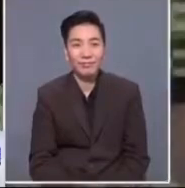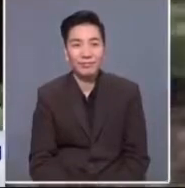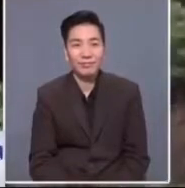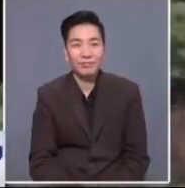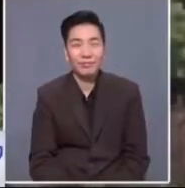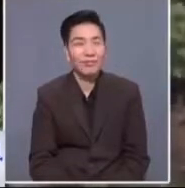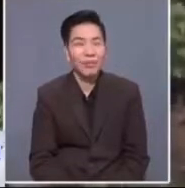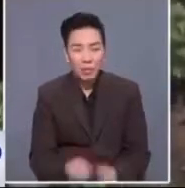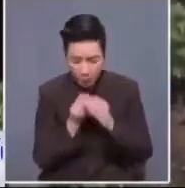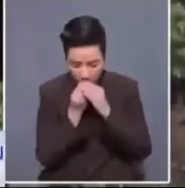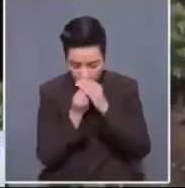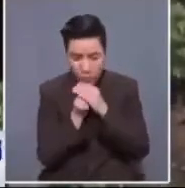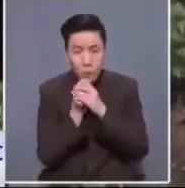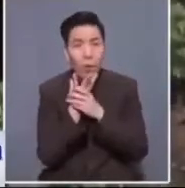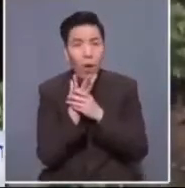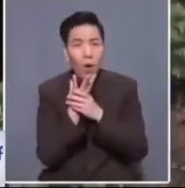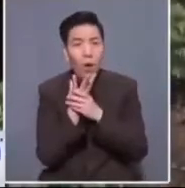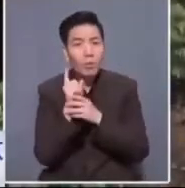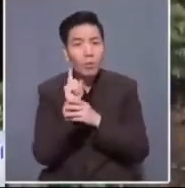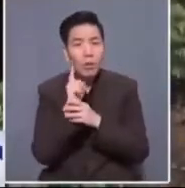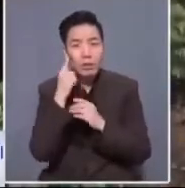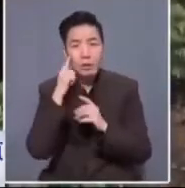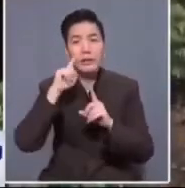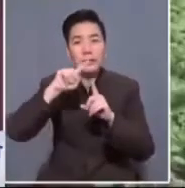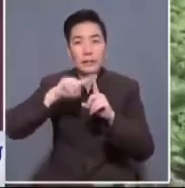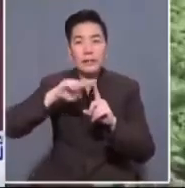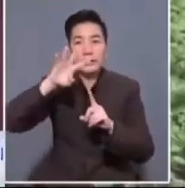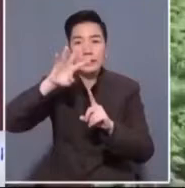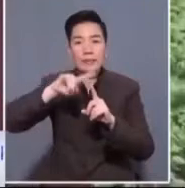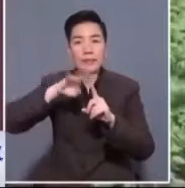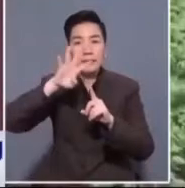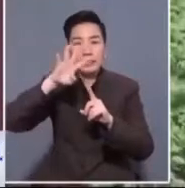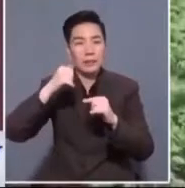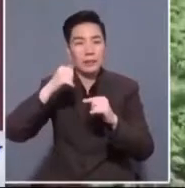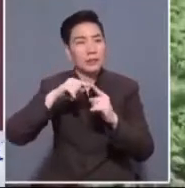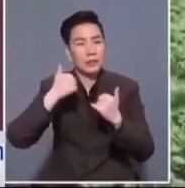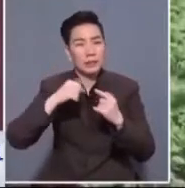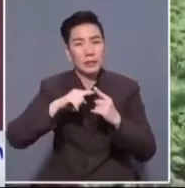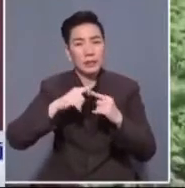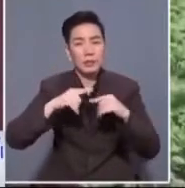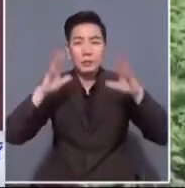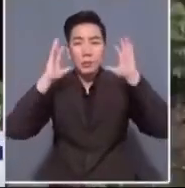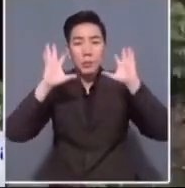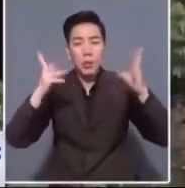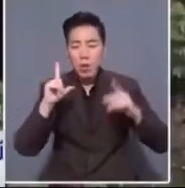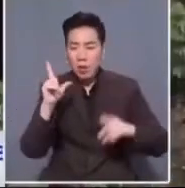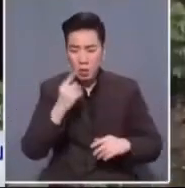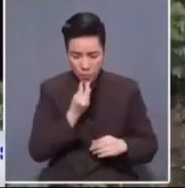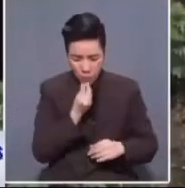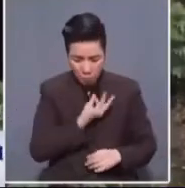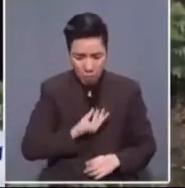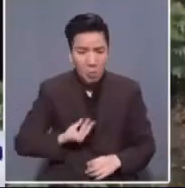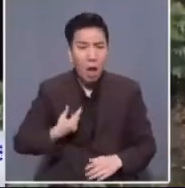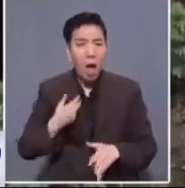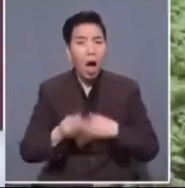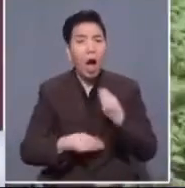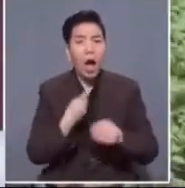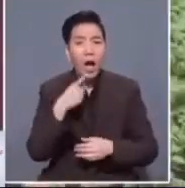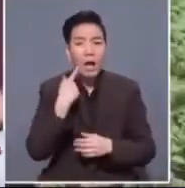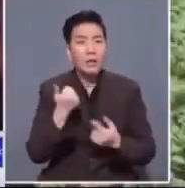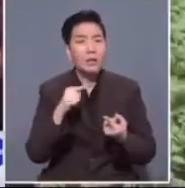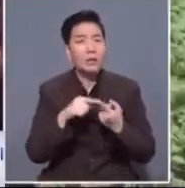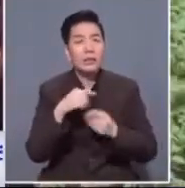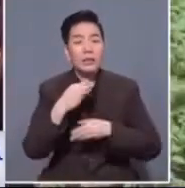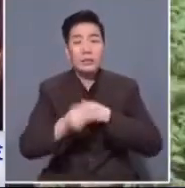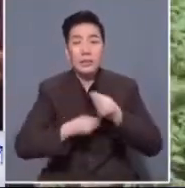อันนี้เมื่อไหร่ออกดอกคะเนี่ย ประมาณช่วงต้นเมษาค่ะ ตอนนี้มันก็เลยช่วงหาเสียงเลือกตั้งไปแล้วจะเอาดอกไปขายใครอ่ะ ก็